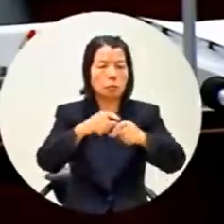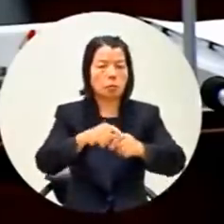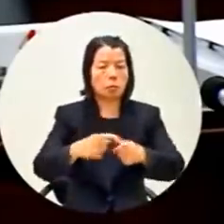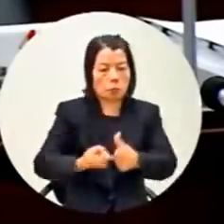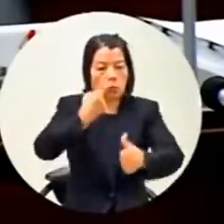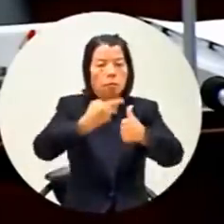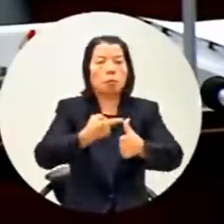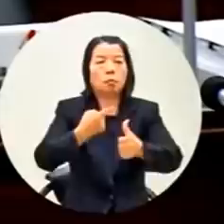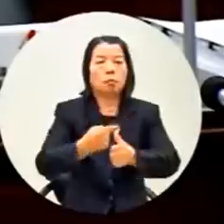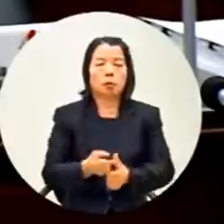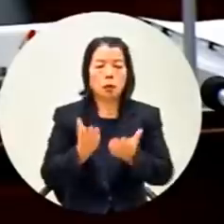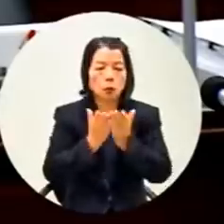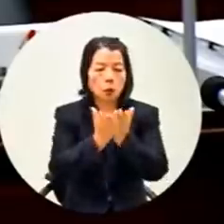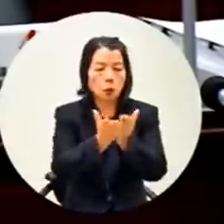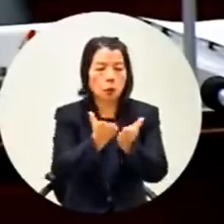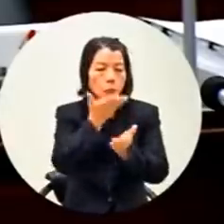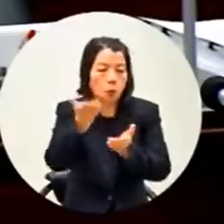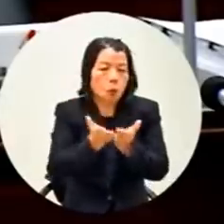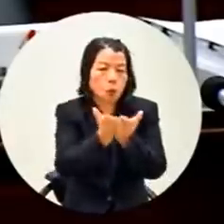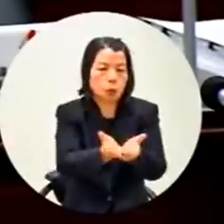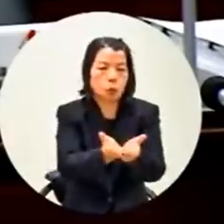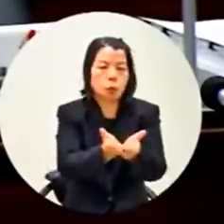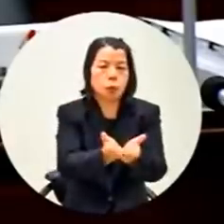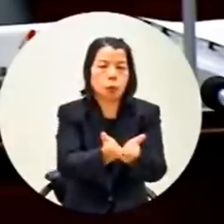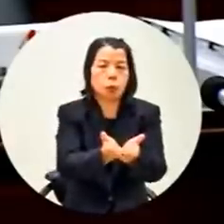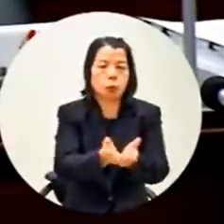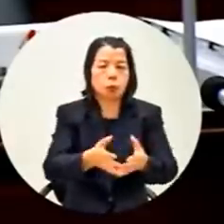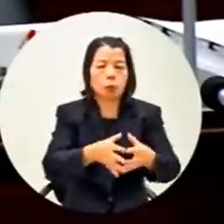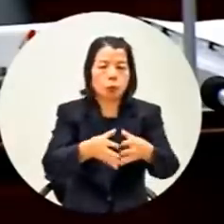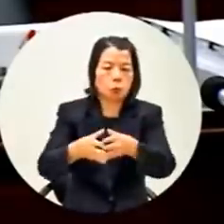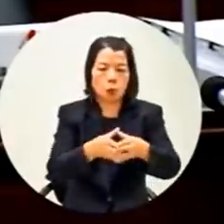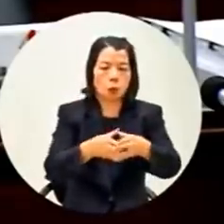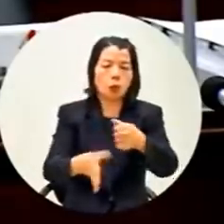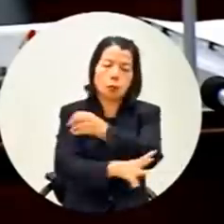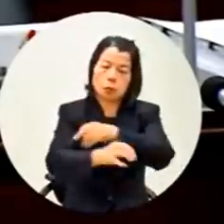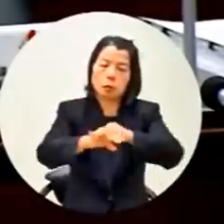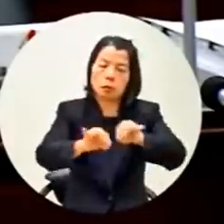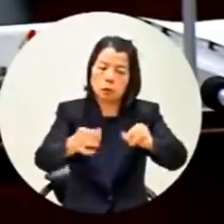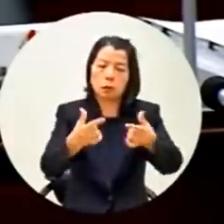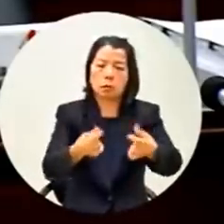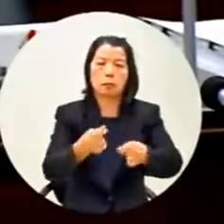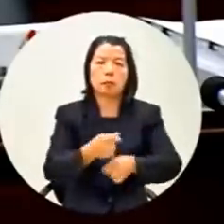个游艇的集团哦，一个游艇的基地哦。那